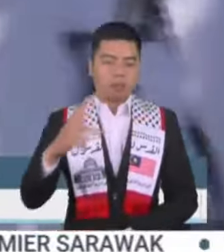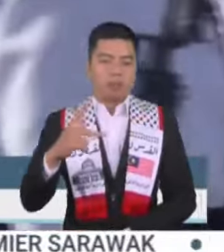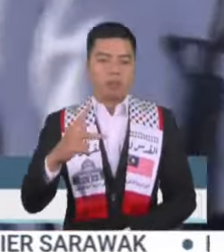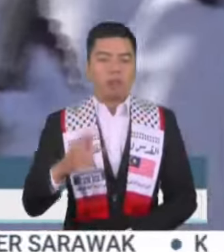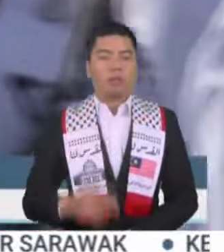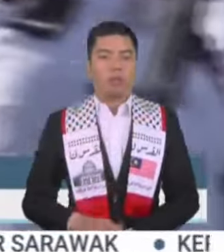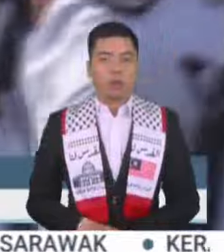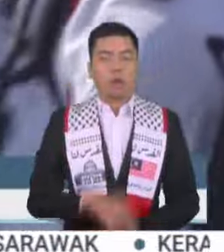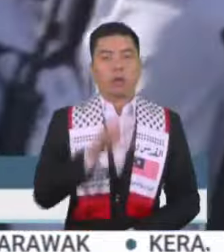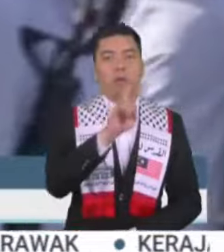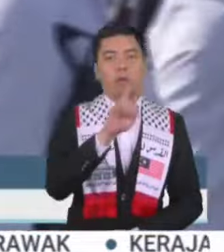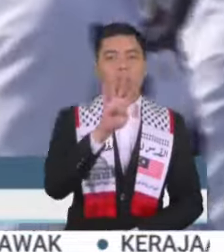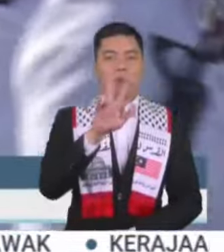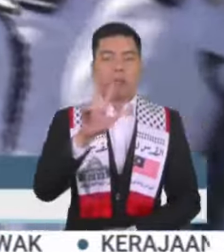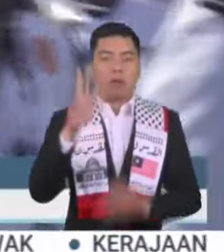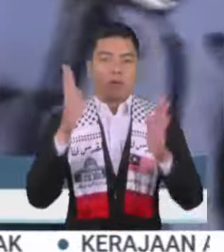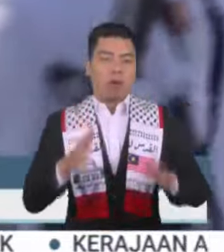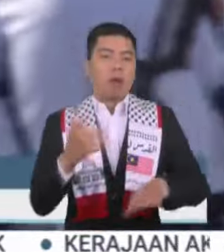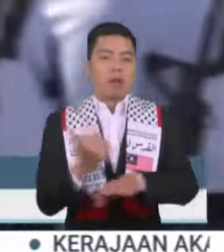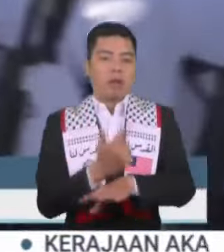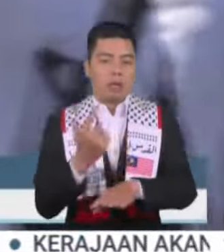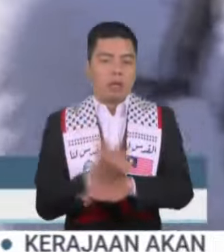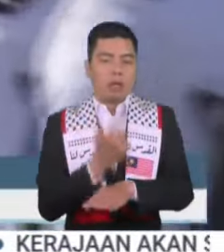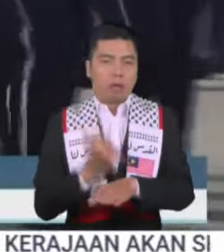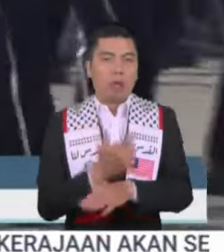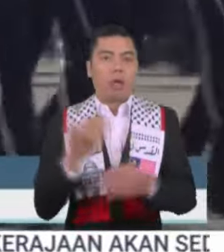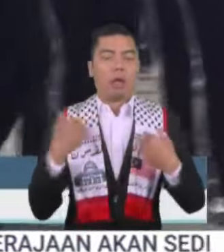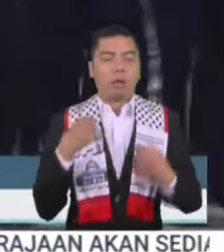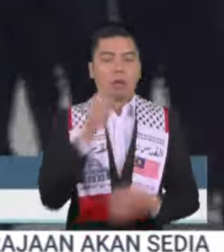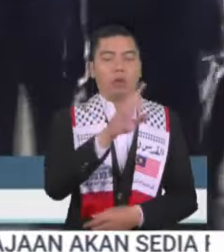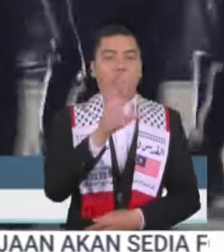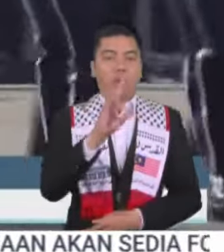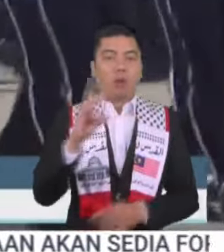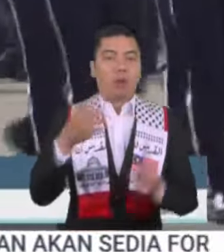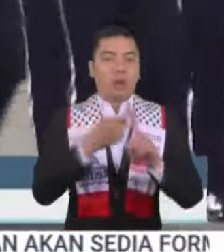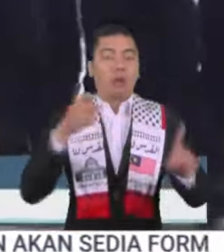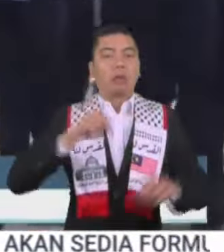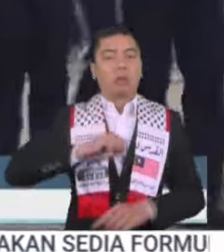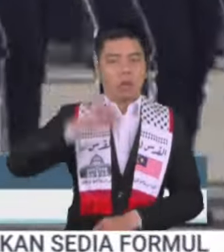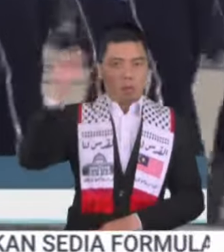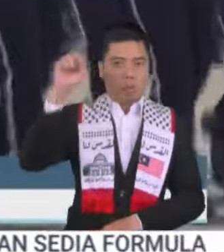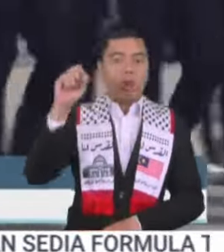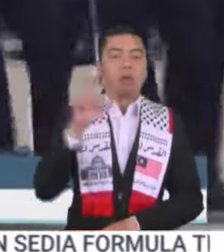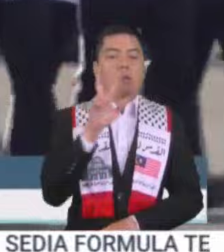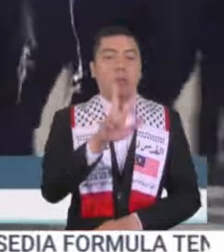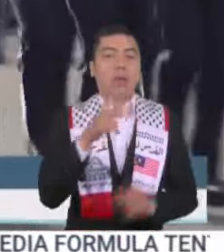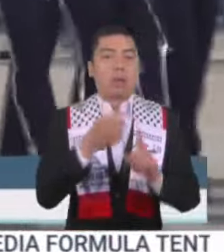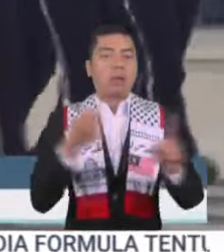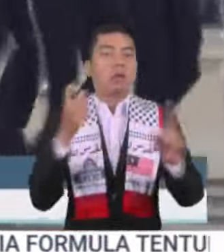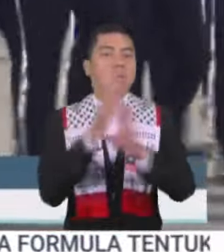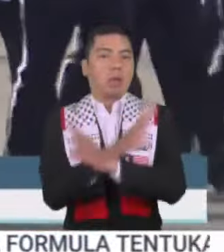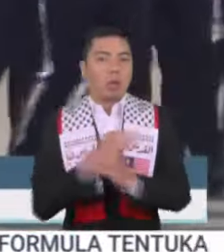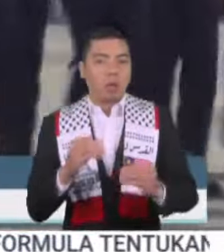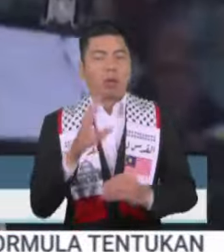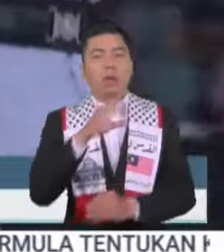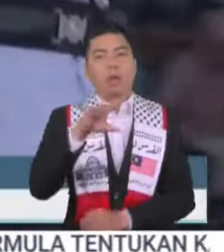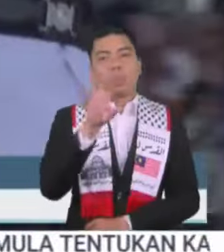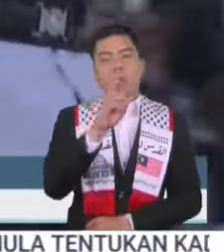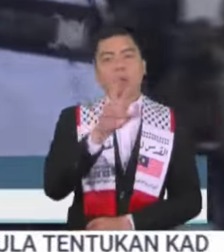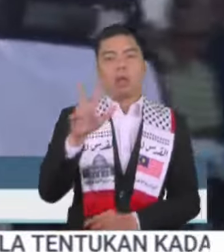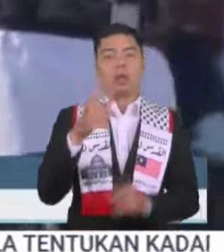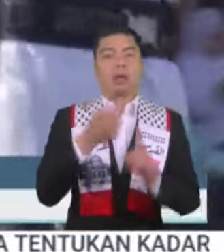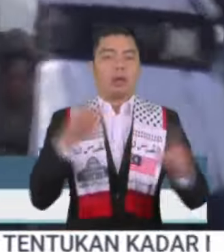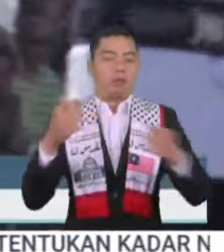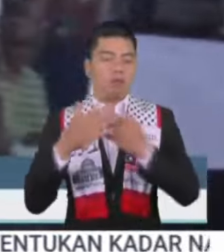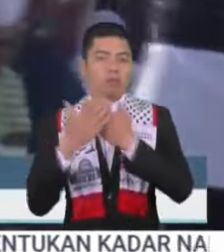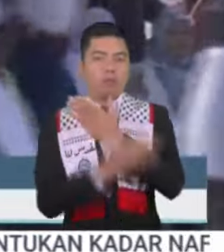seramai 243 pelatih terdiri 177 pelatih dari Sabah tiga dari Sarawak dan 63